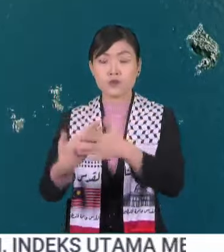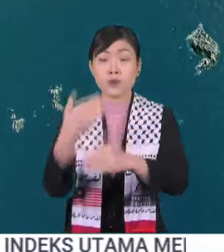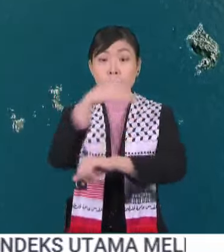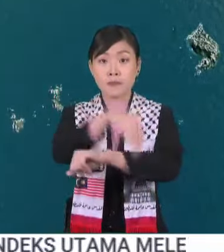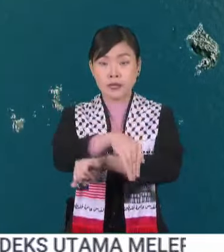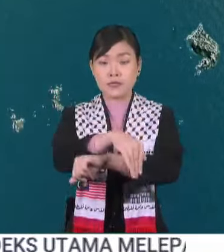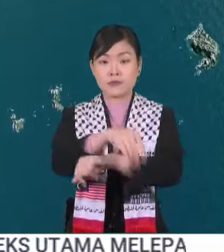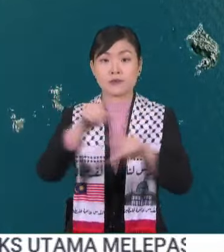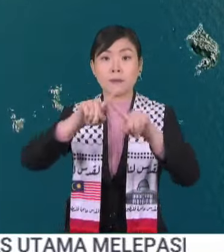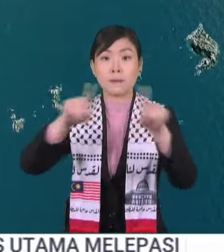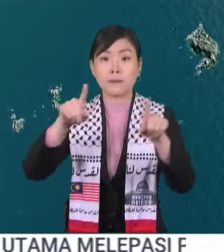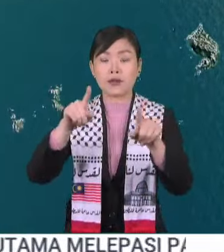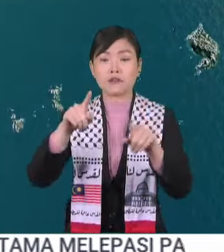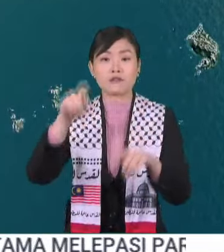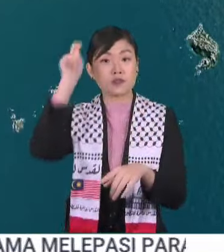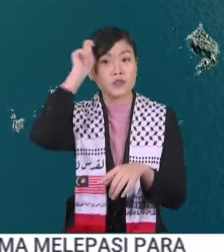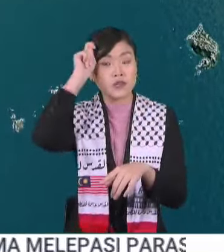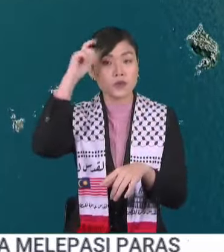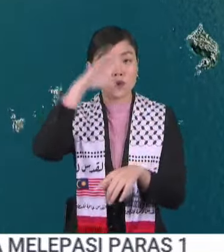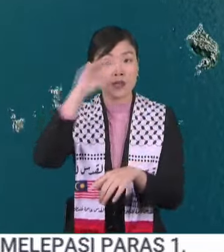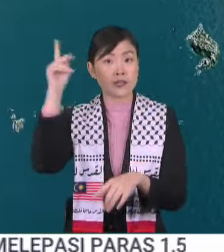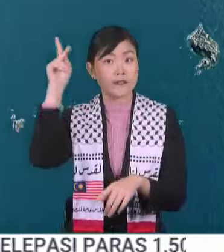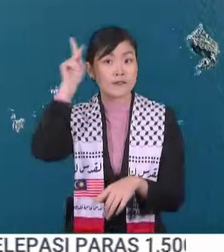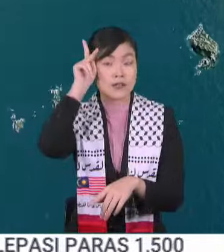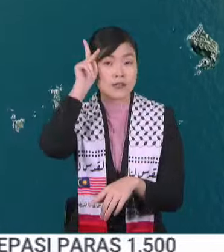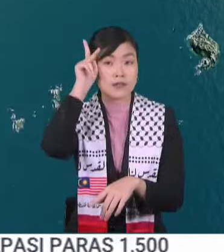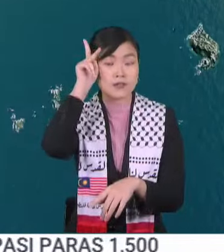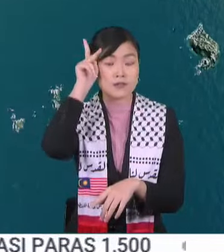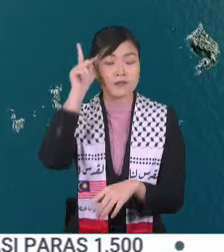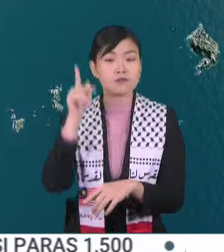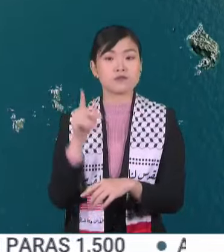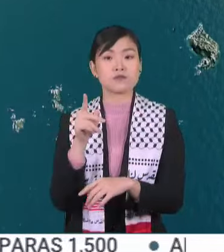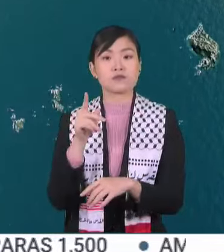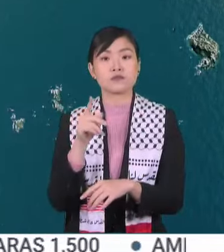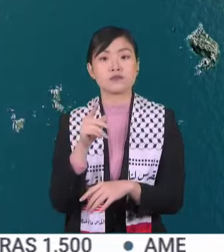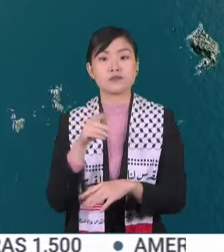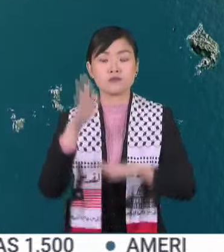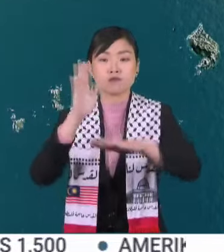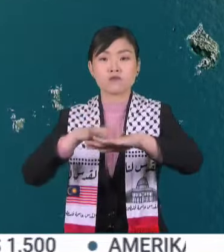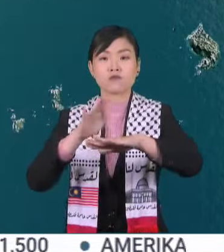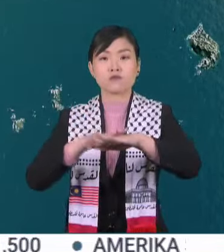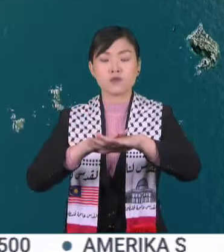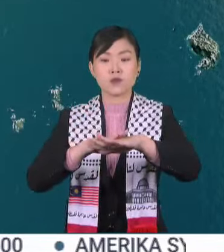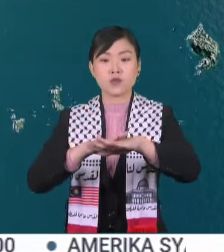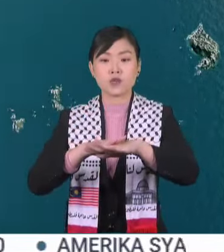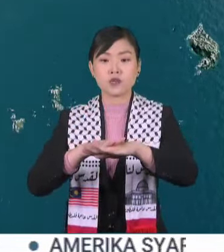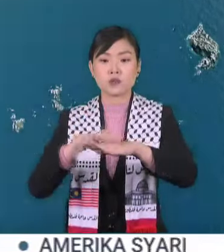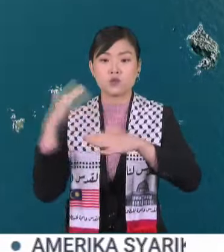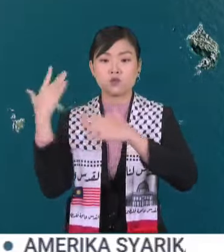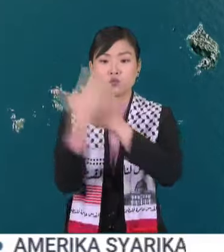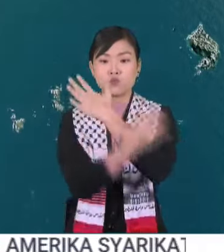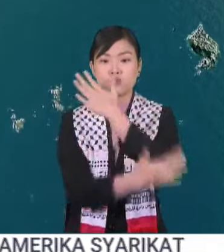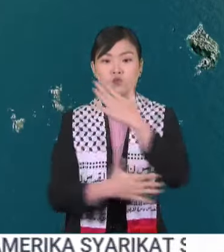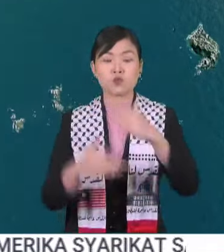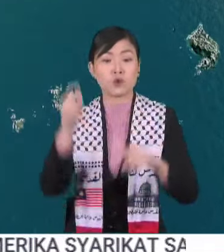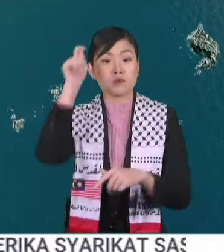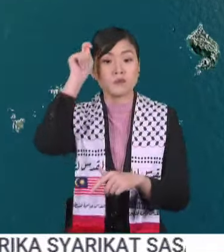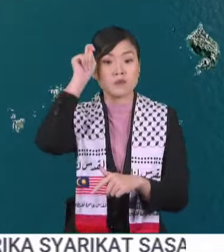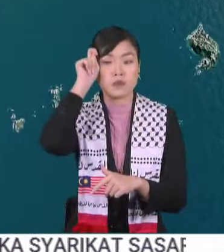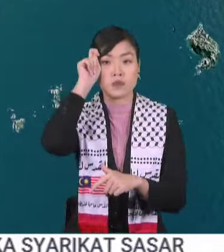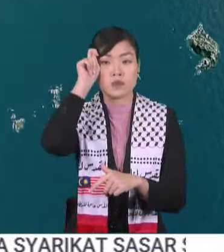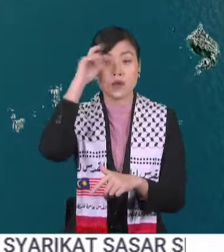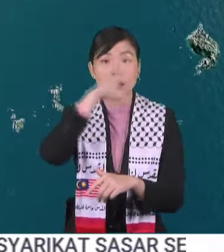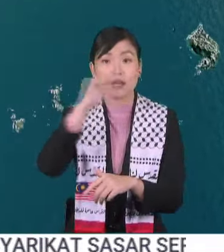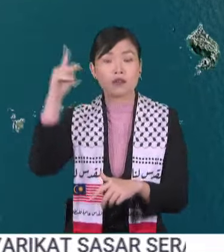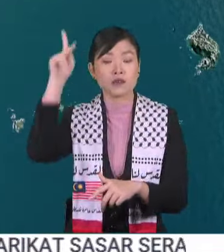nanti namun bagi negeri Terengganu dan juga Kelantan di mana amaran peringkat buruk di hampir seluruh negeri Terengganu dan di negeri